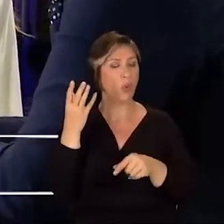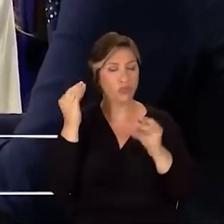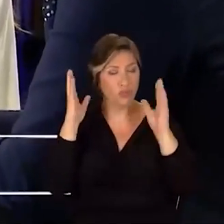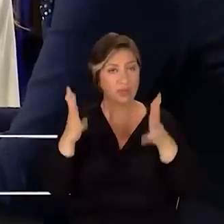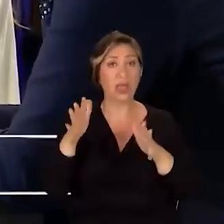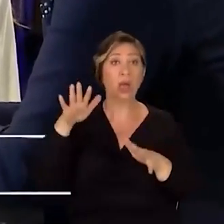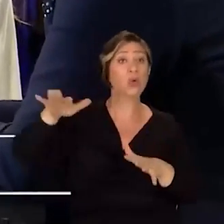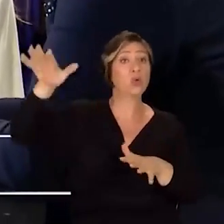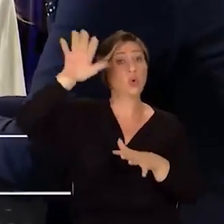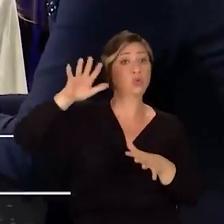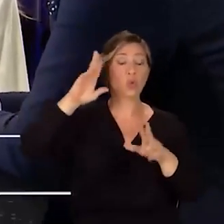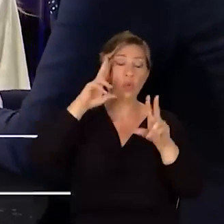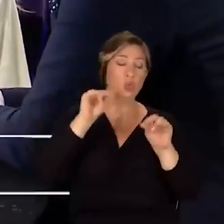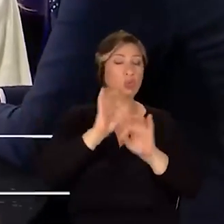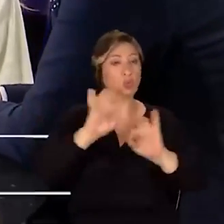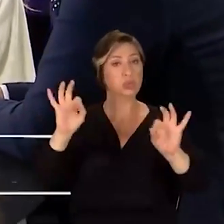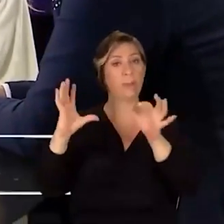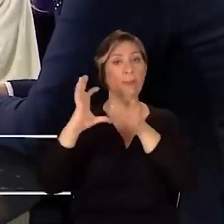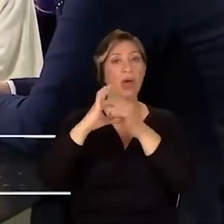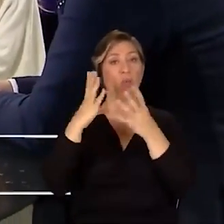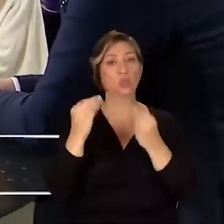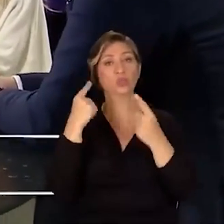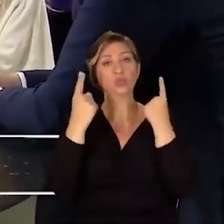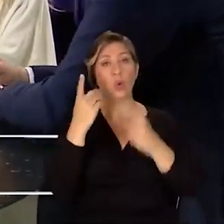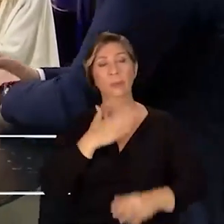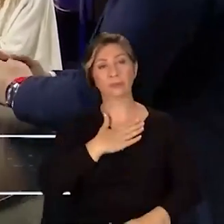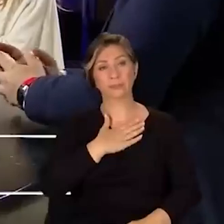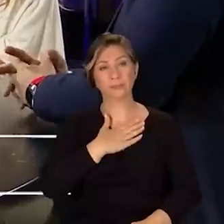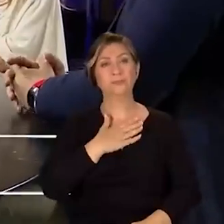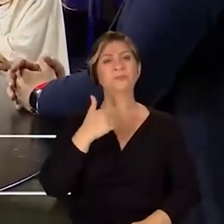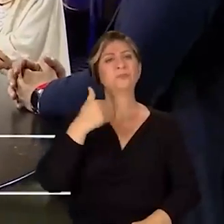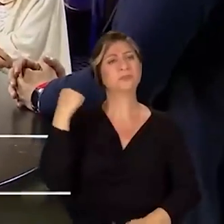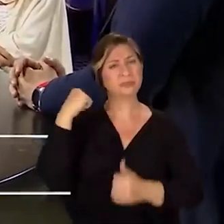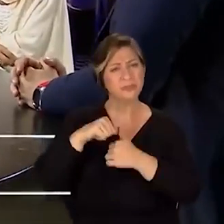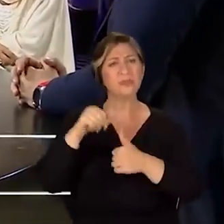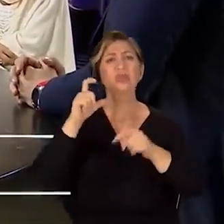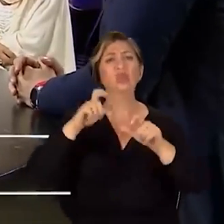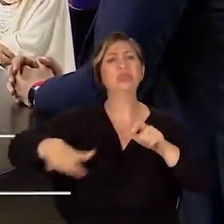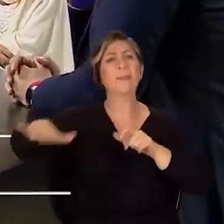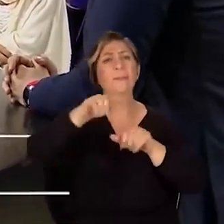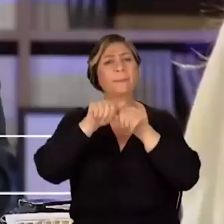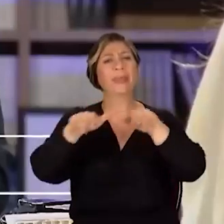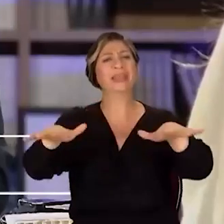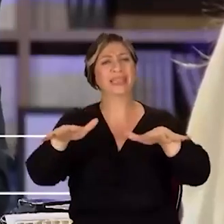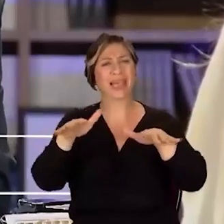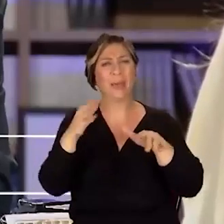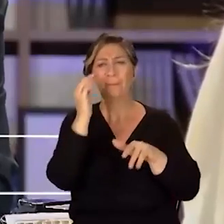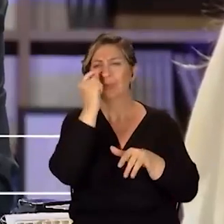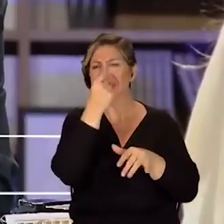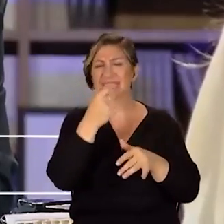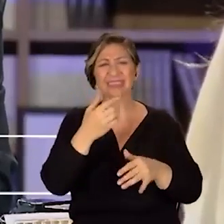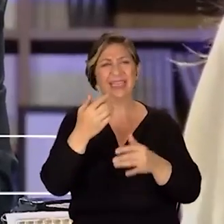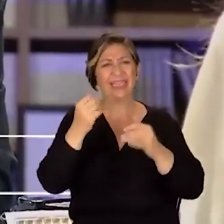gökyüzü olaylarının da uykusuzlukla etkisi olduğunu düşünüyorum. Yine sosyal medyada gezinen bazı basit egzersizler